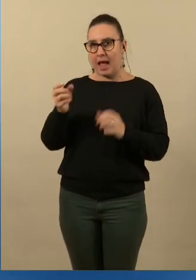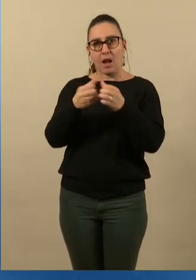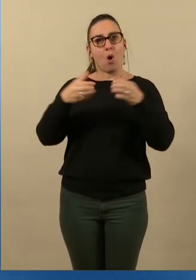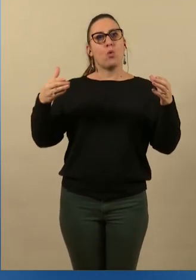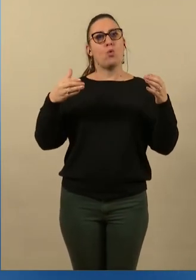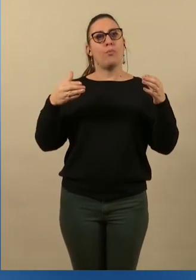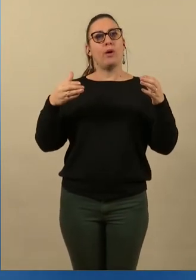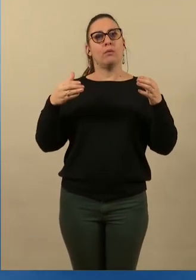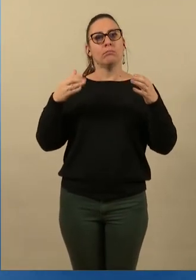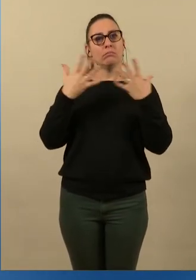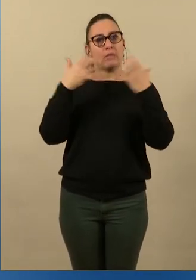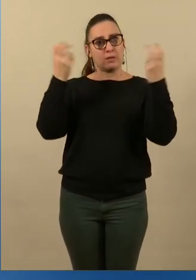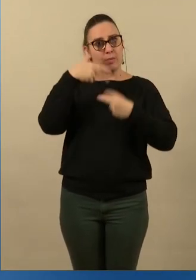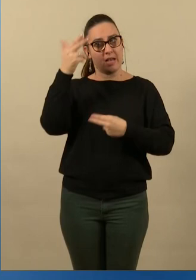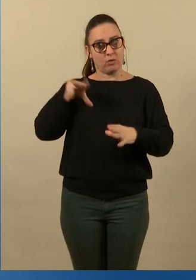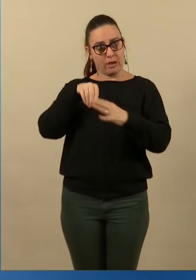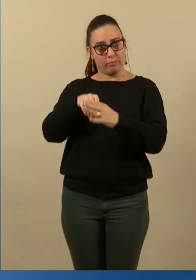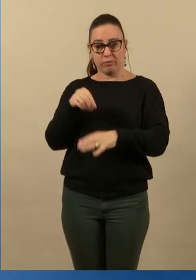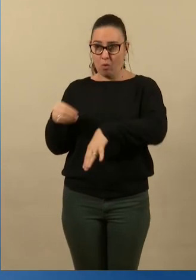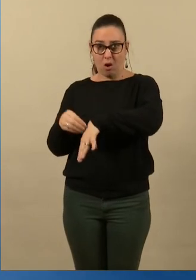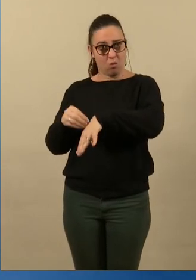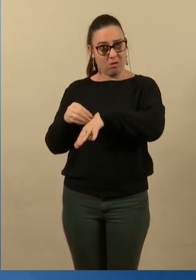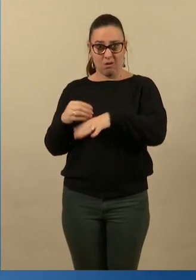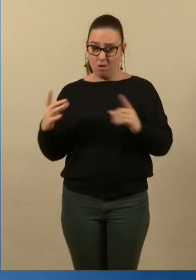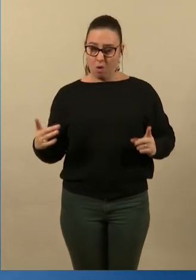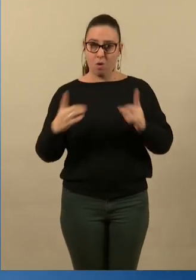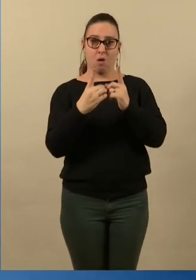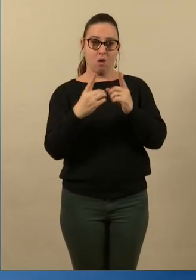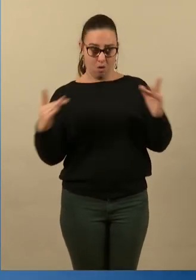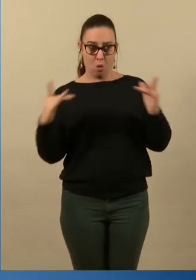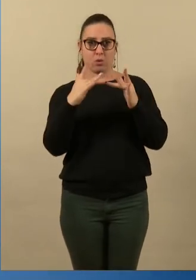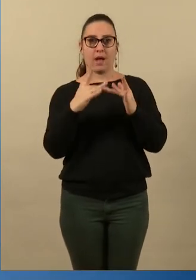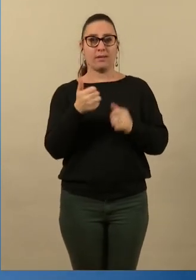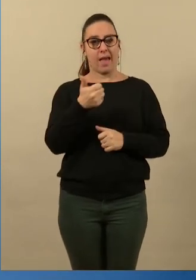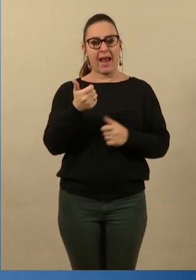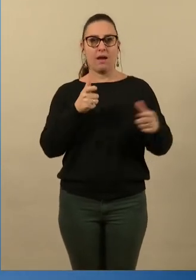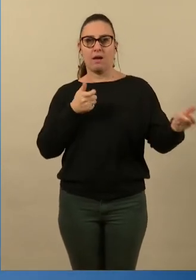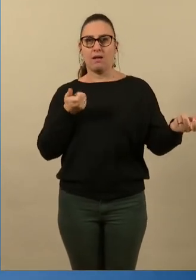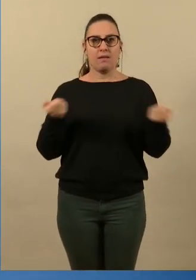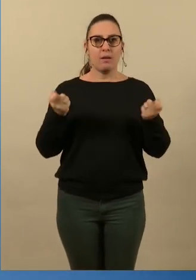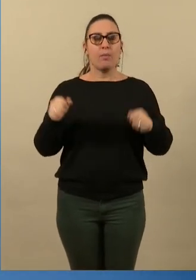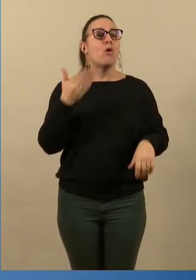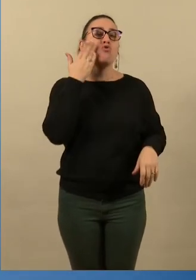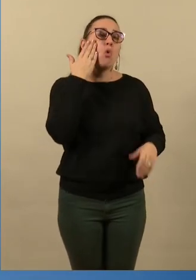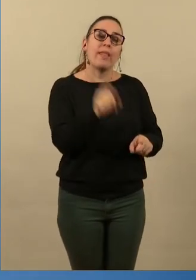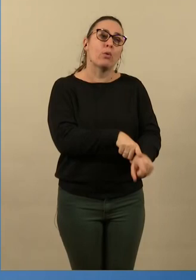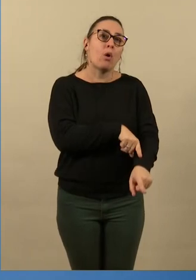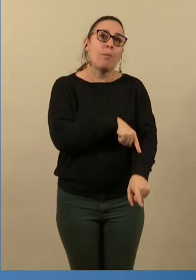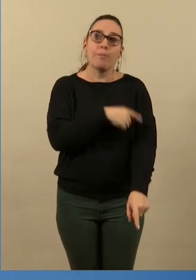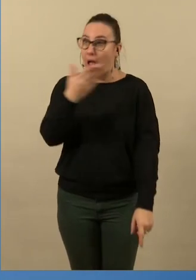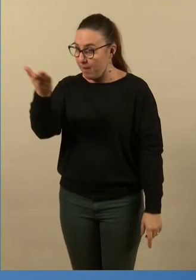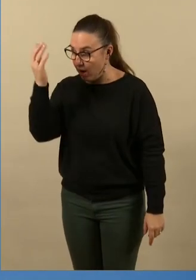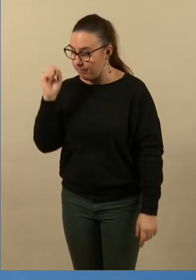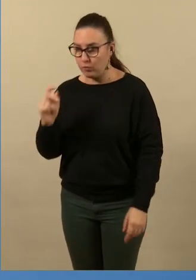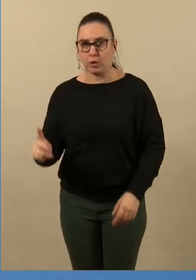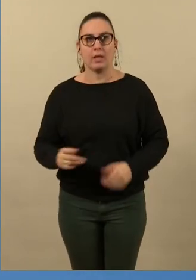à l'Assemblée nationale sur ces question donc je vous encourage à prendre contact avec elle parce que peut-être qu'elle pourra faire bouger les lignes ah Monsieur le Maire a dit non donc ok